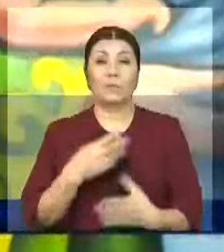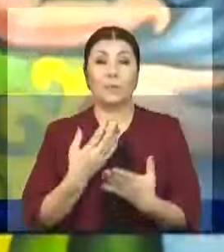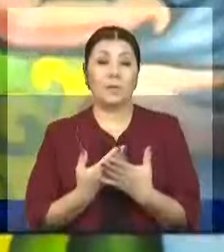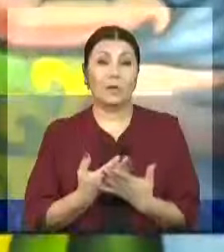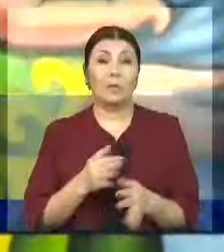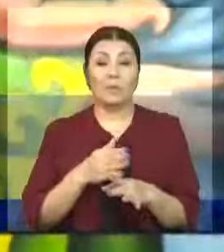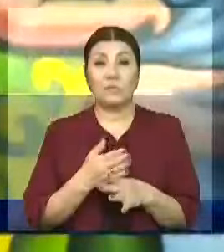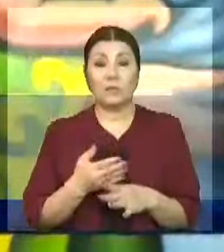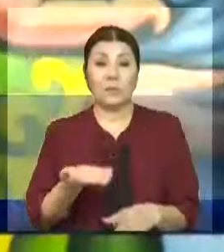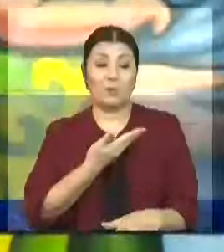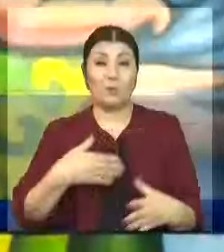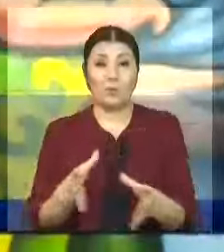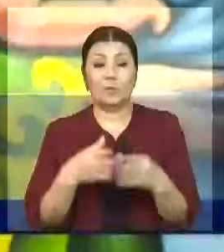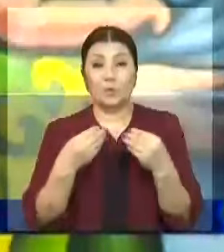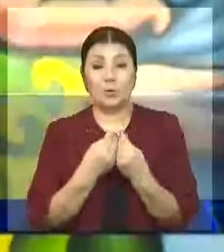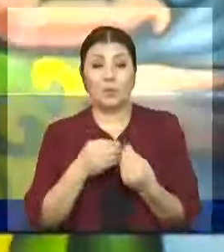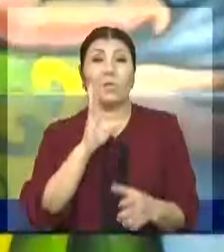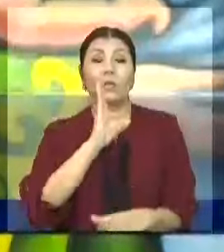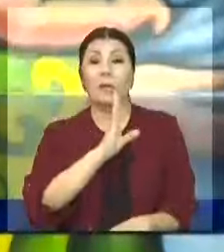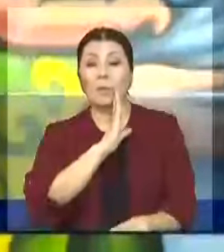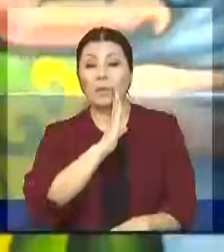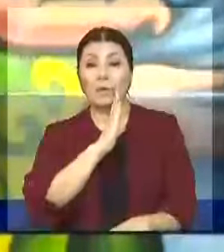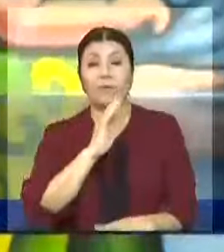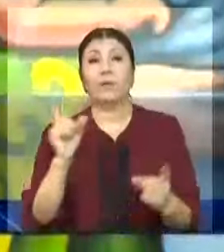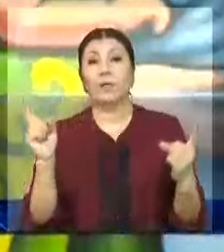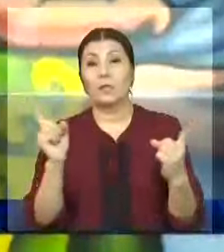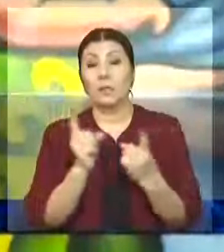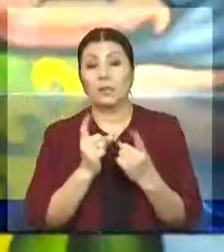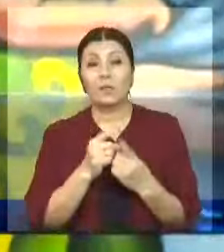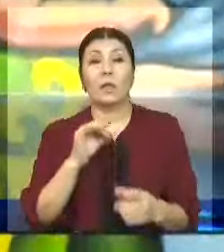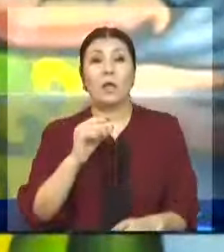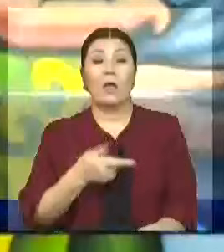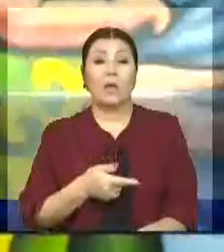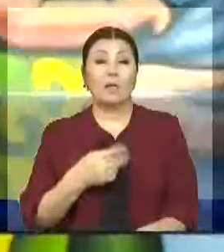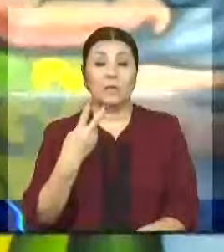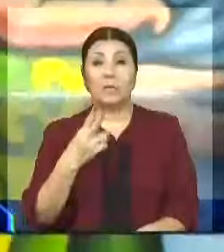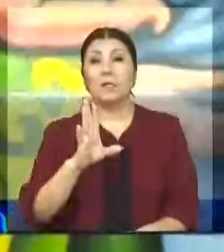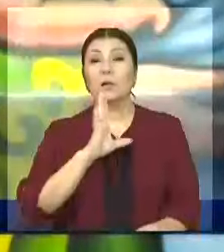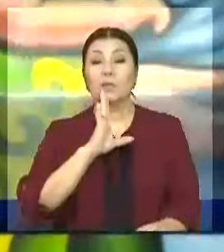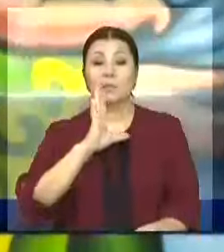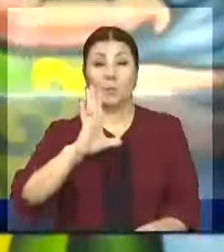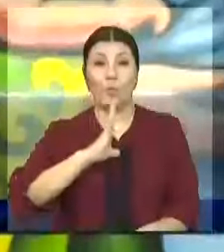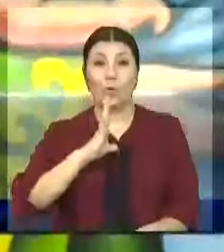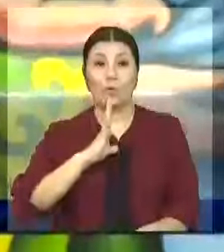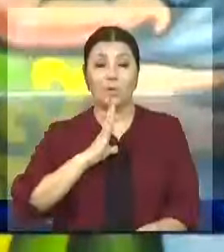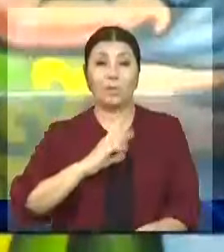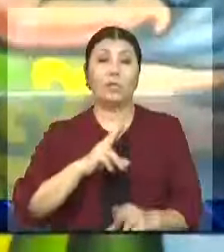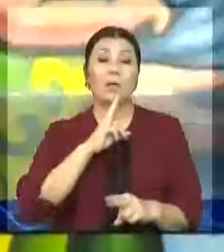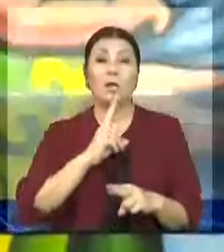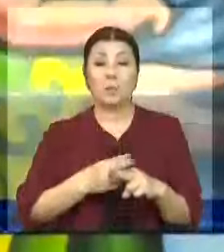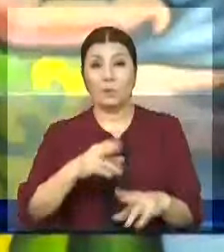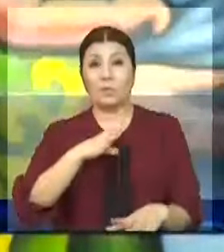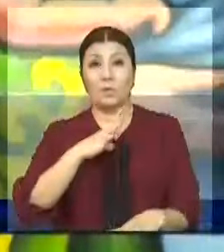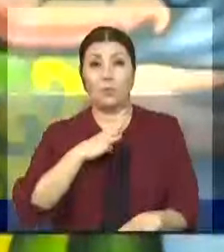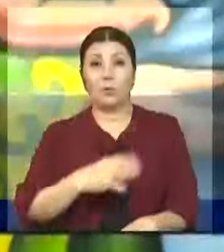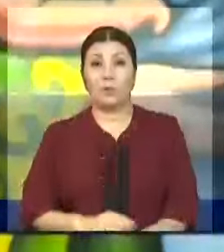тараған, біздерде өзім мамасында егіз болды. Гүлмира, Индира деген екі қыз болды. Апасында егіз болды Нұргүл